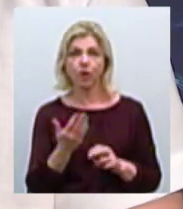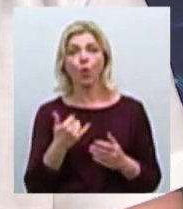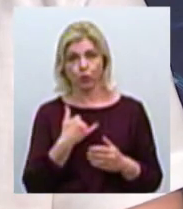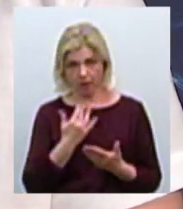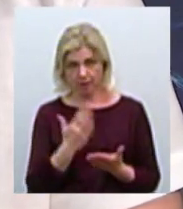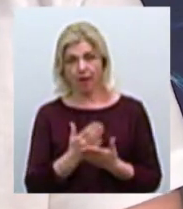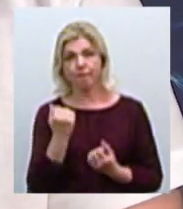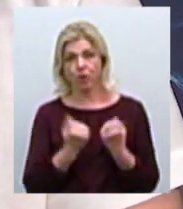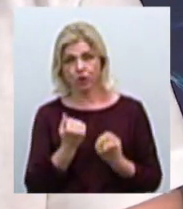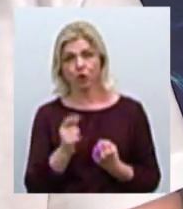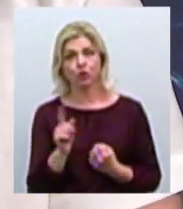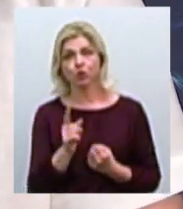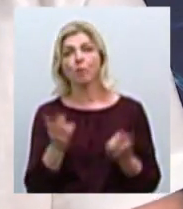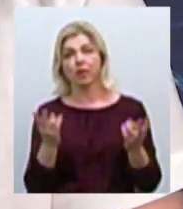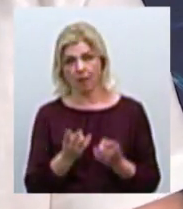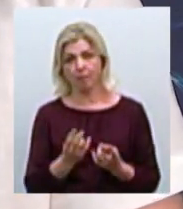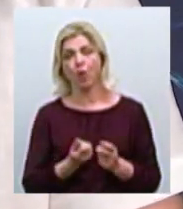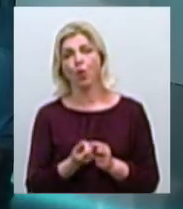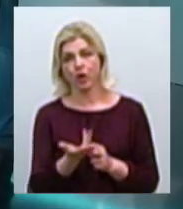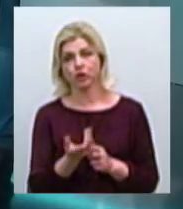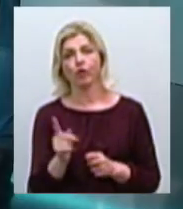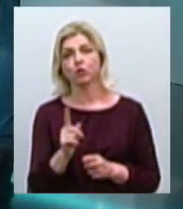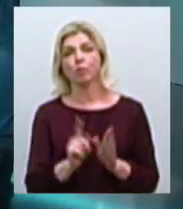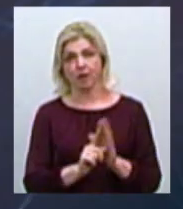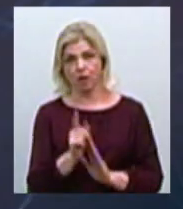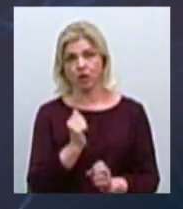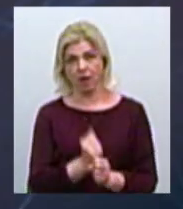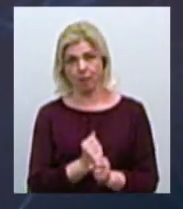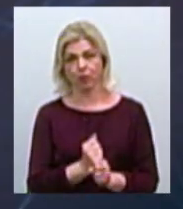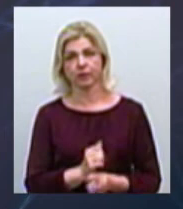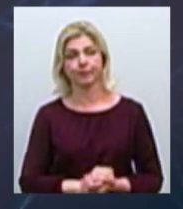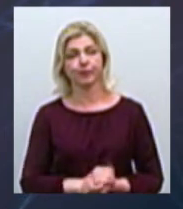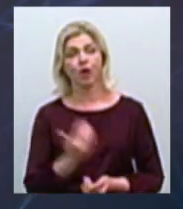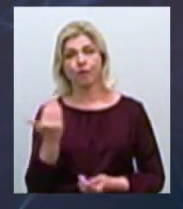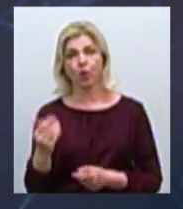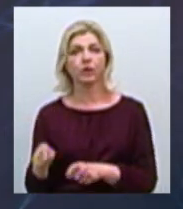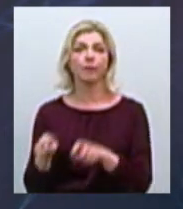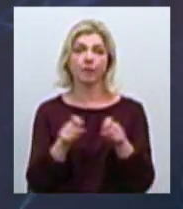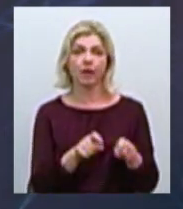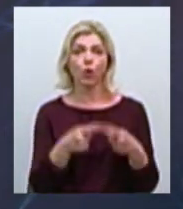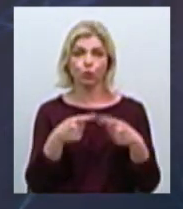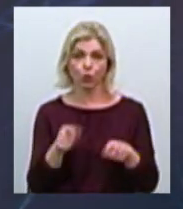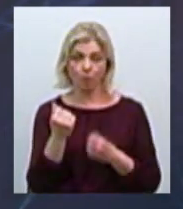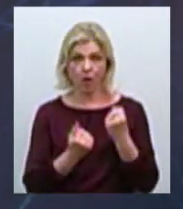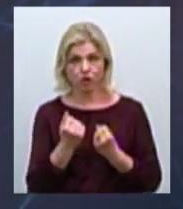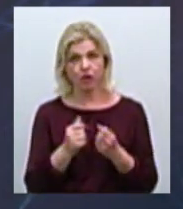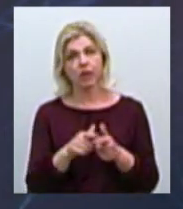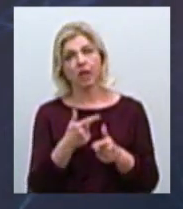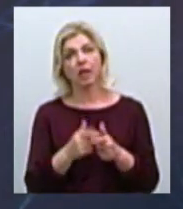для того, щоб необхідне кількість для того, щоб ми почали роботу. Я маю на увазі, вони пересядуть з якихось інших машин, чи ви їх